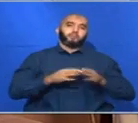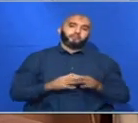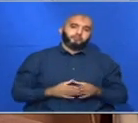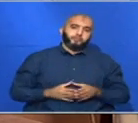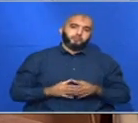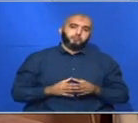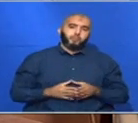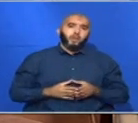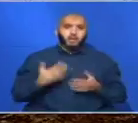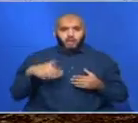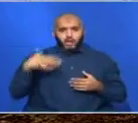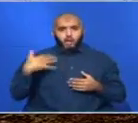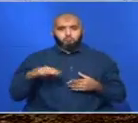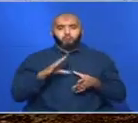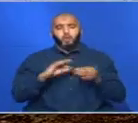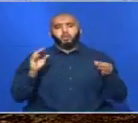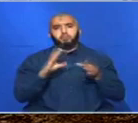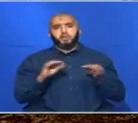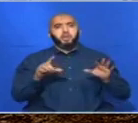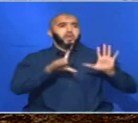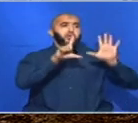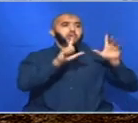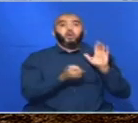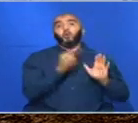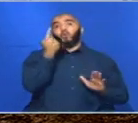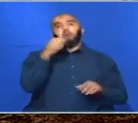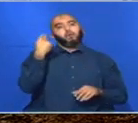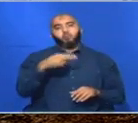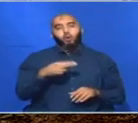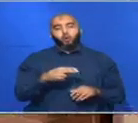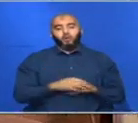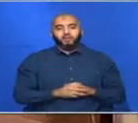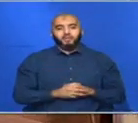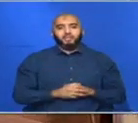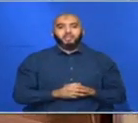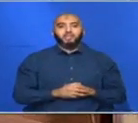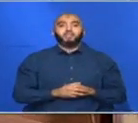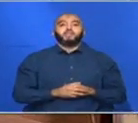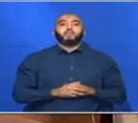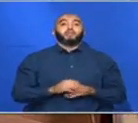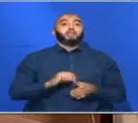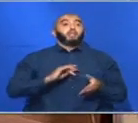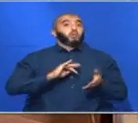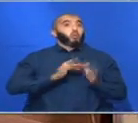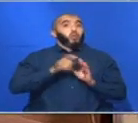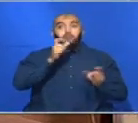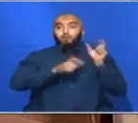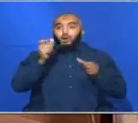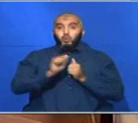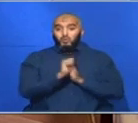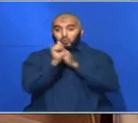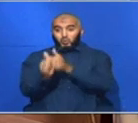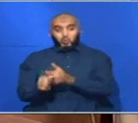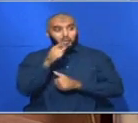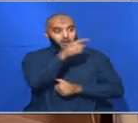وانما يقصد بها مطلق العدديه ذلك ان الذين يدخلون الجنه كثرون والمبشرون